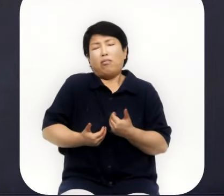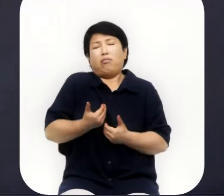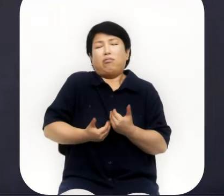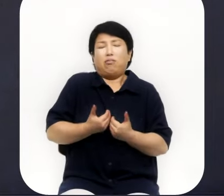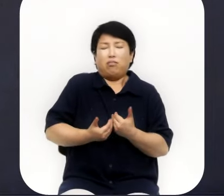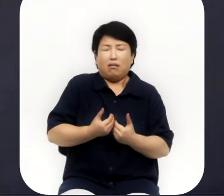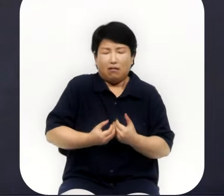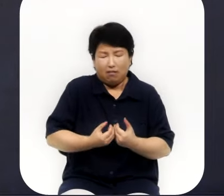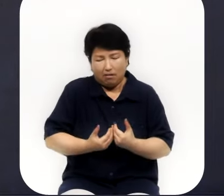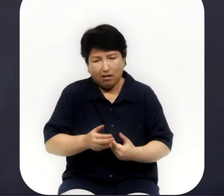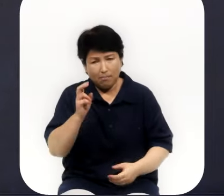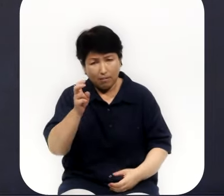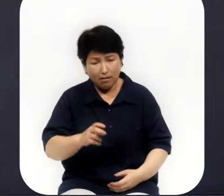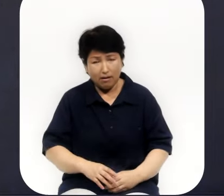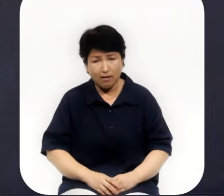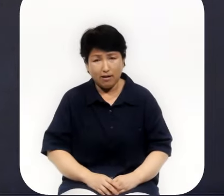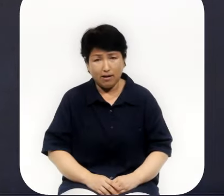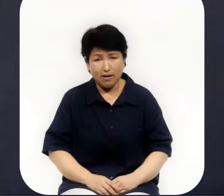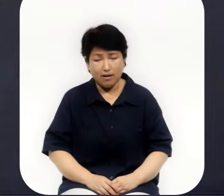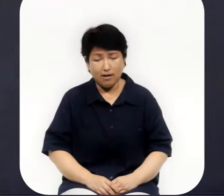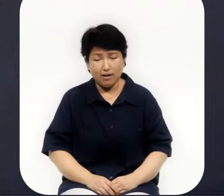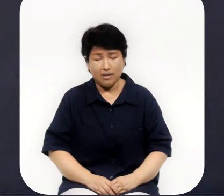그러니까